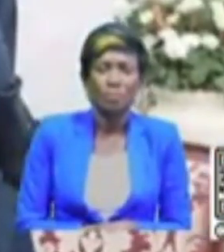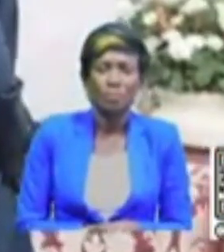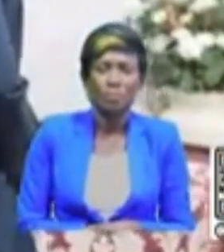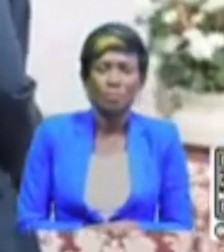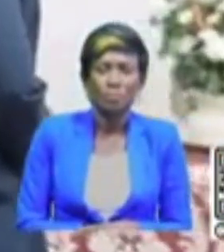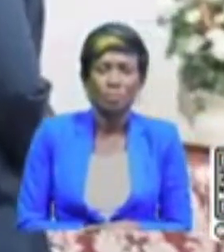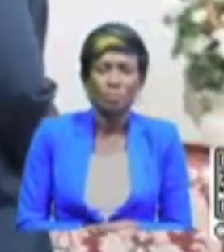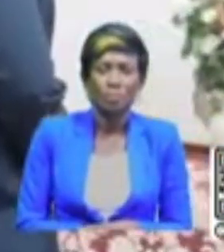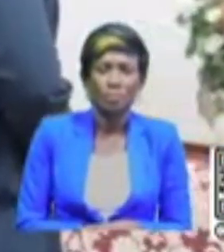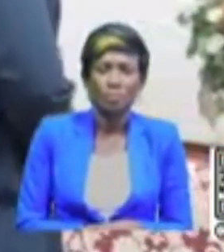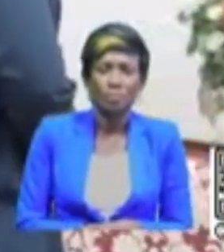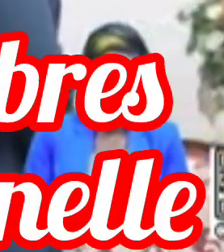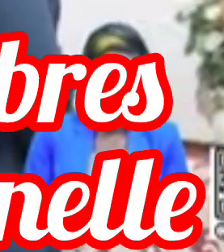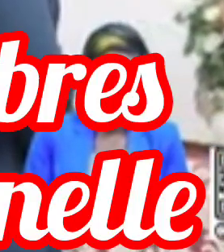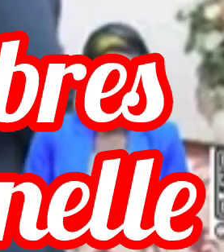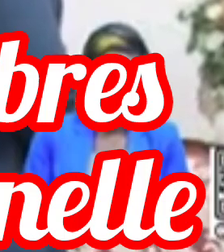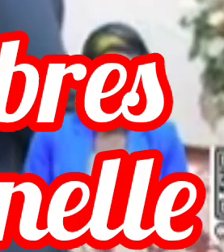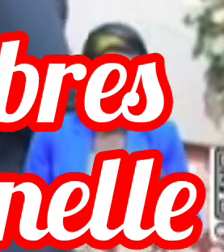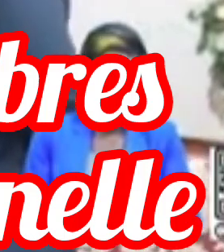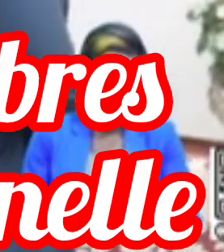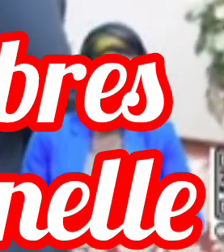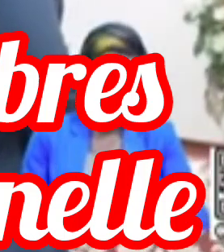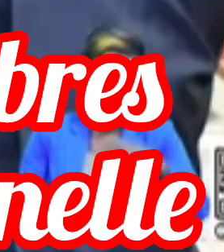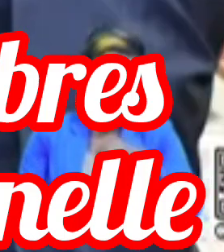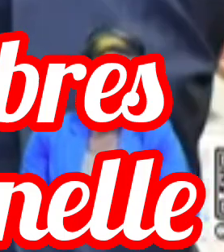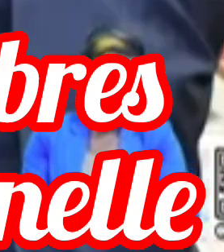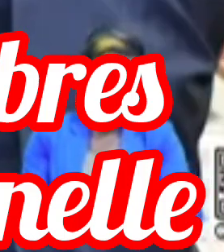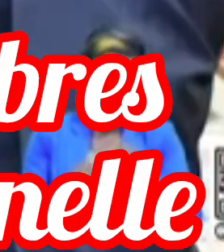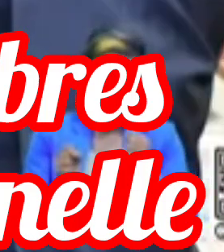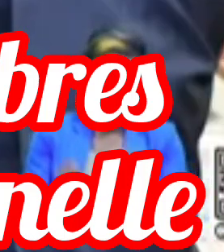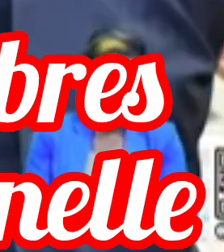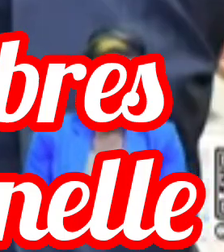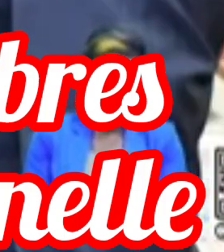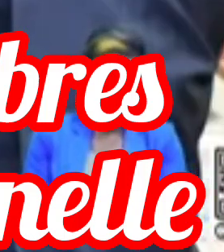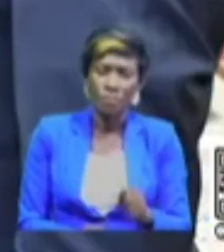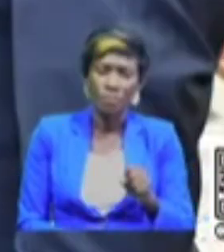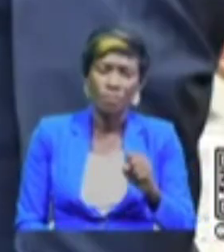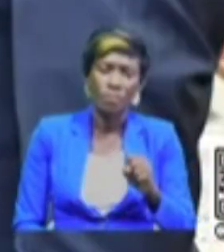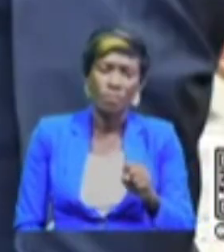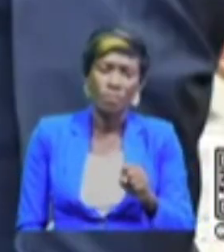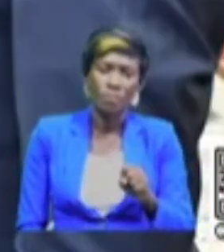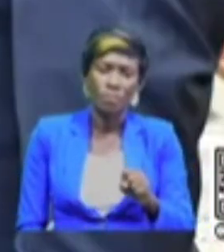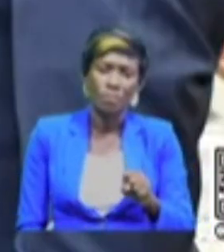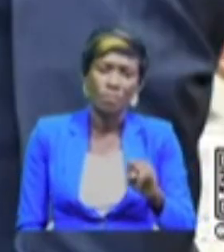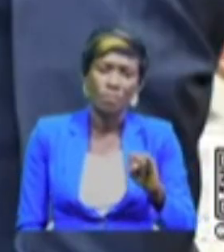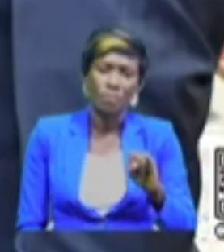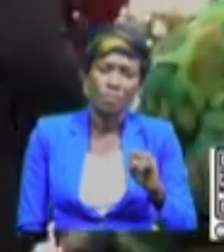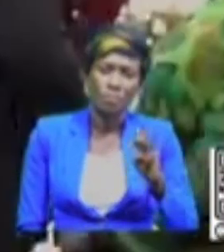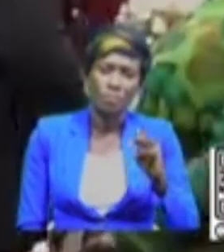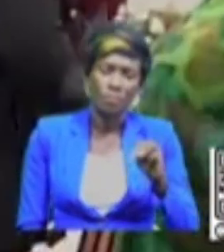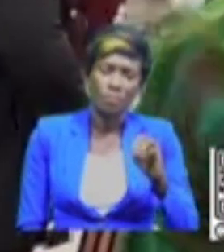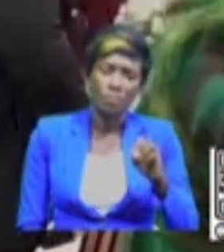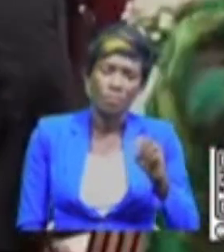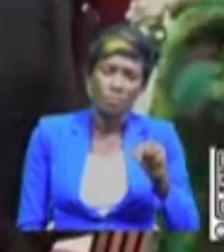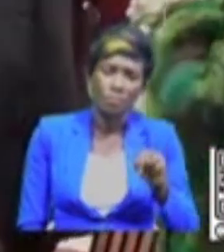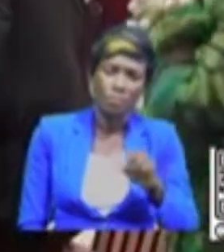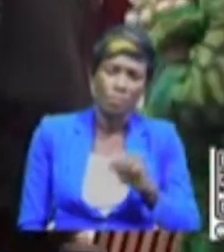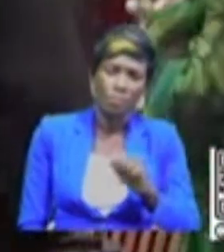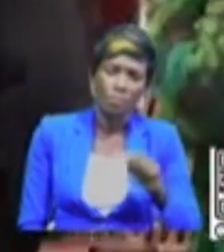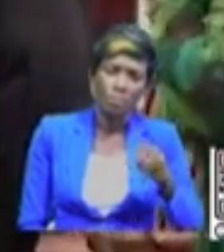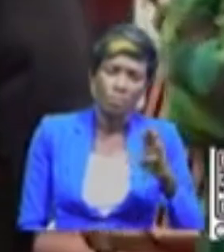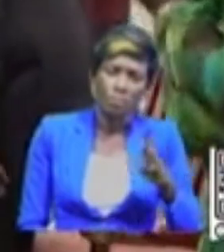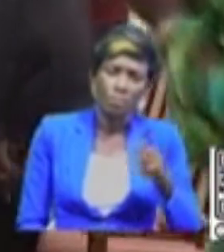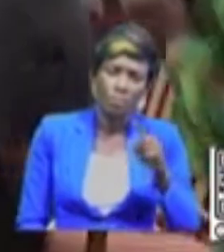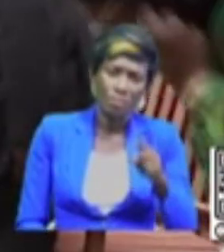À la salle Simon Uwono Abba, c'est une importante délégation du Conseil de paix et de sécurité de l'Union africaine qui est